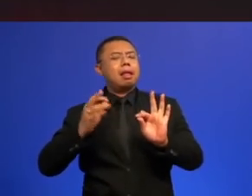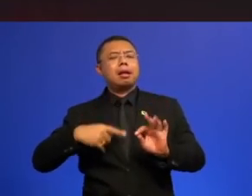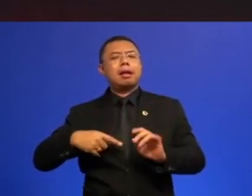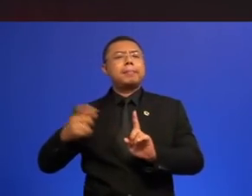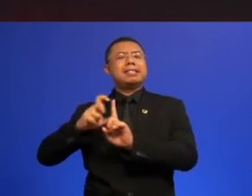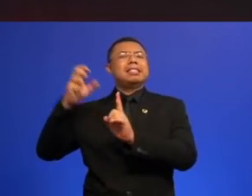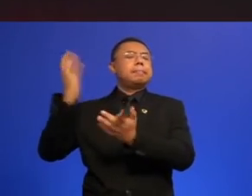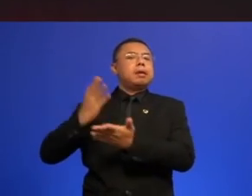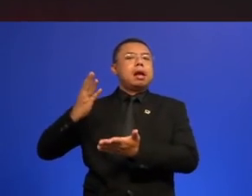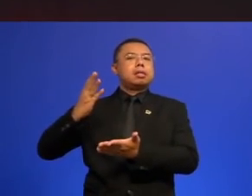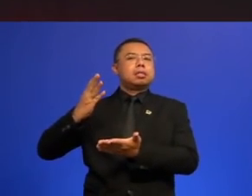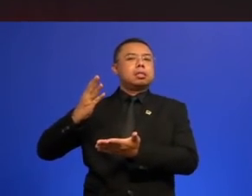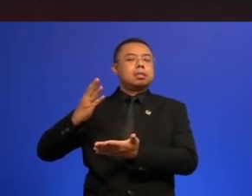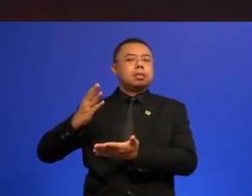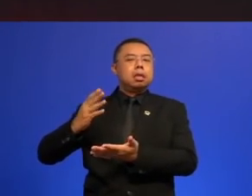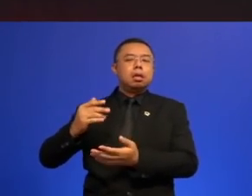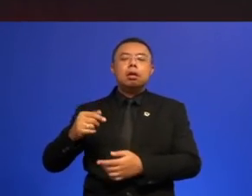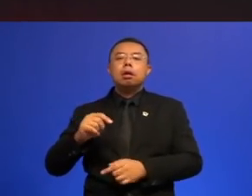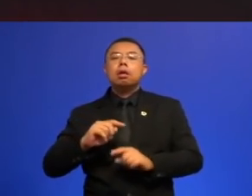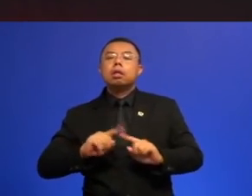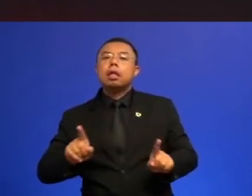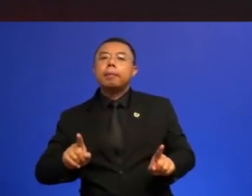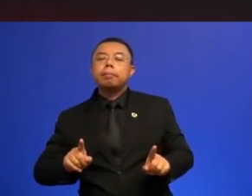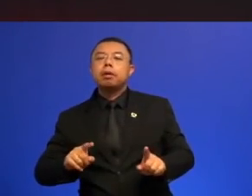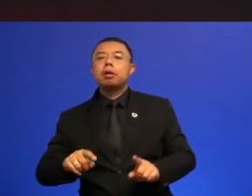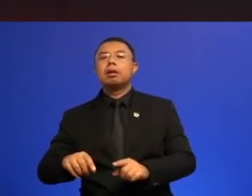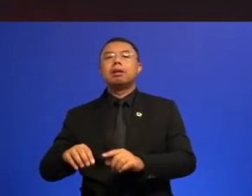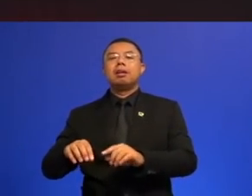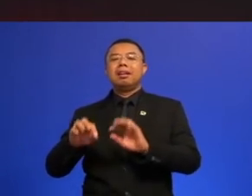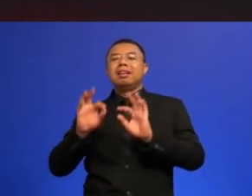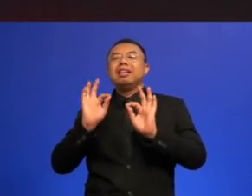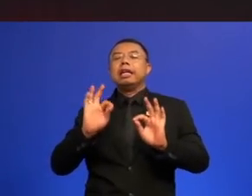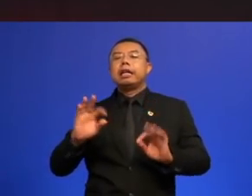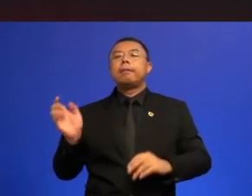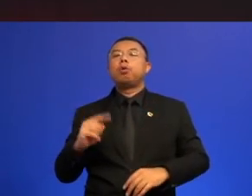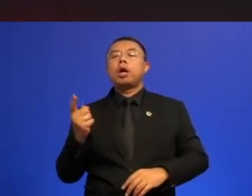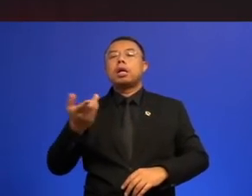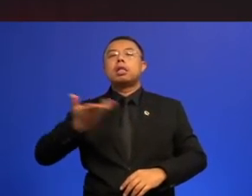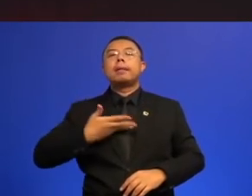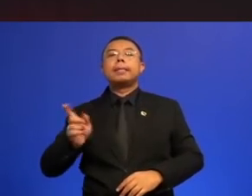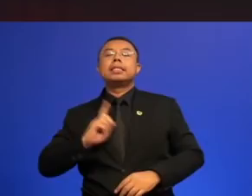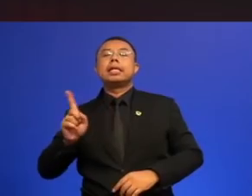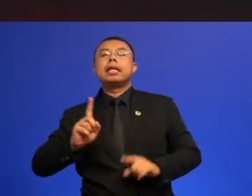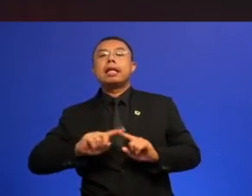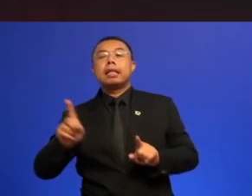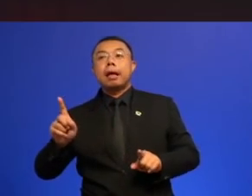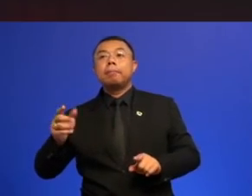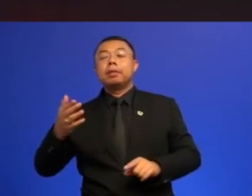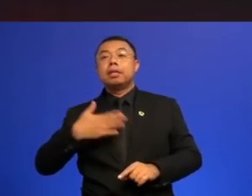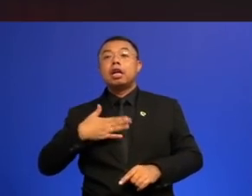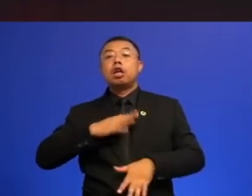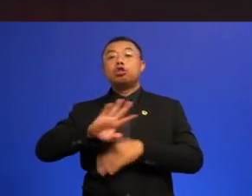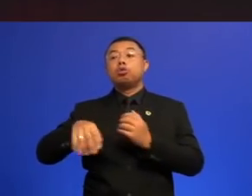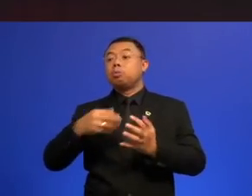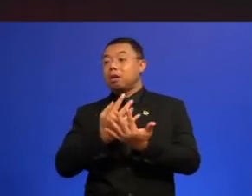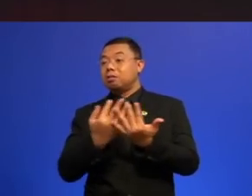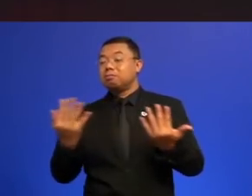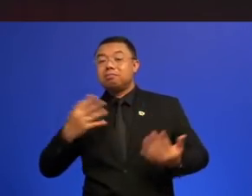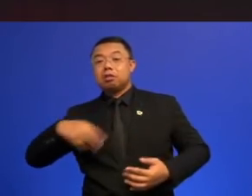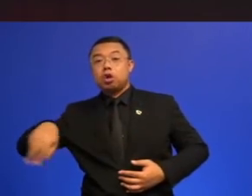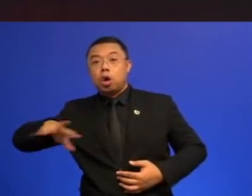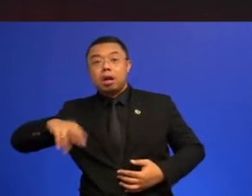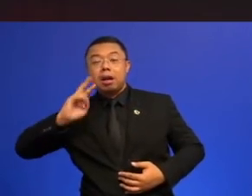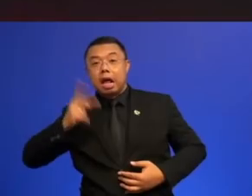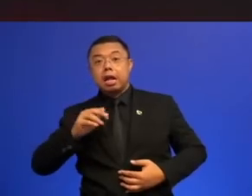dengan disiplin yang keras. Sementara didikan itu bukan hanya dia yang terima, tapi saya dan semua saudara saya